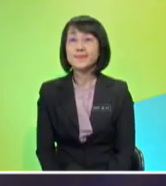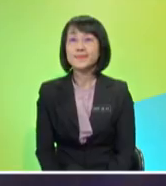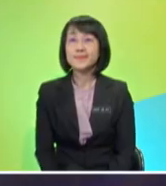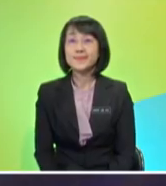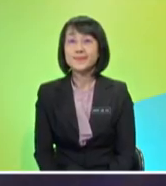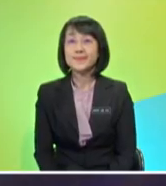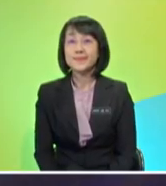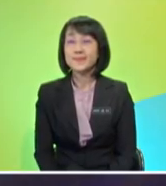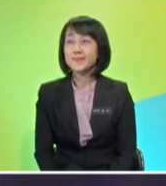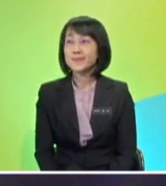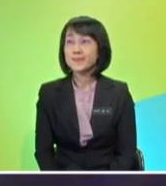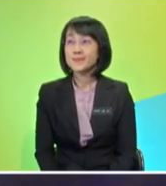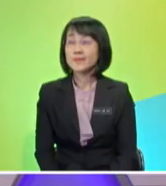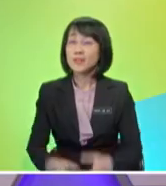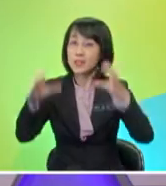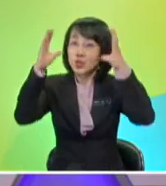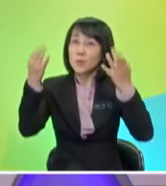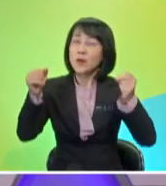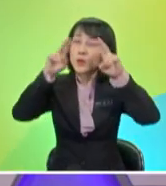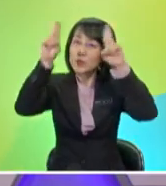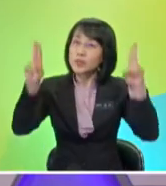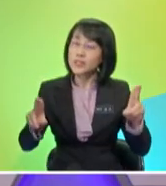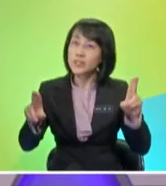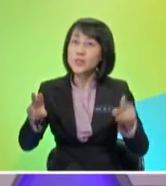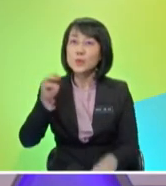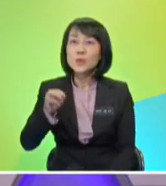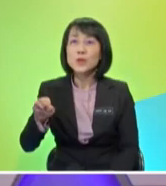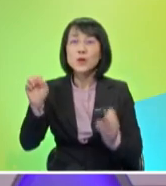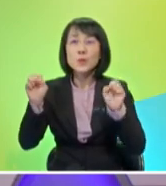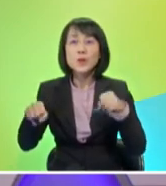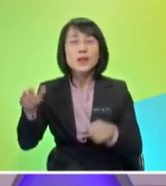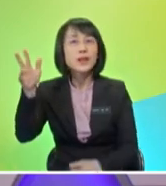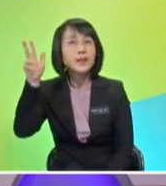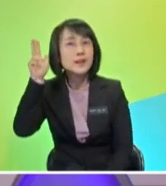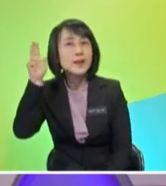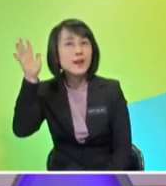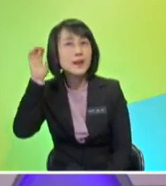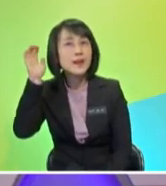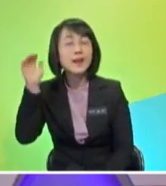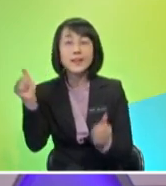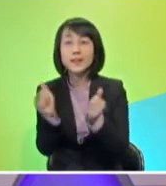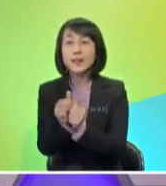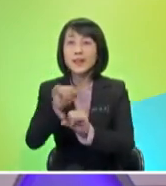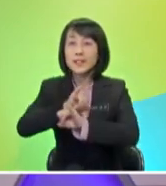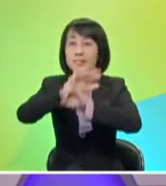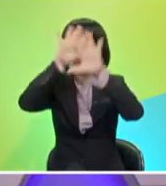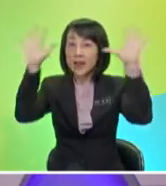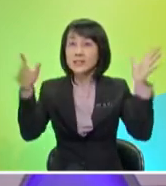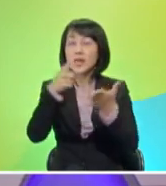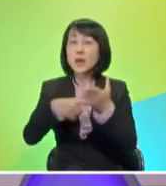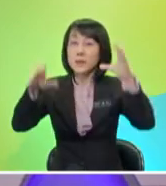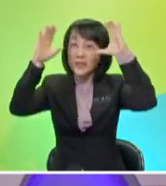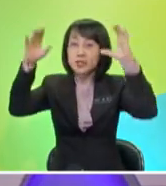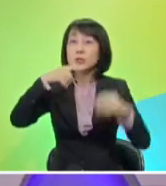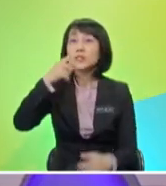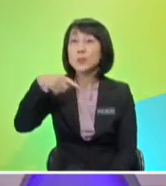Okey. Ini cikgu nak uji sama ada anak murid cikgu boleh mendengar dengan jelas apa yang cikgu sebutkan.